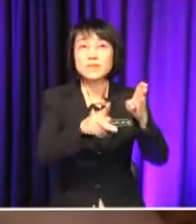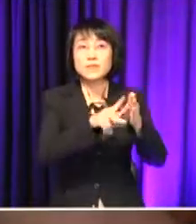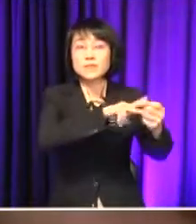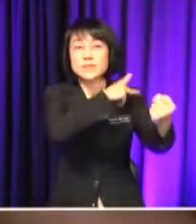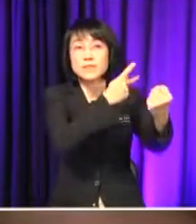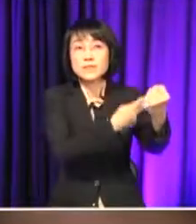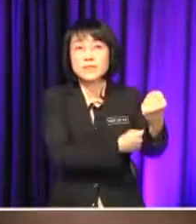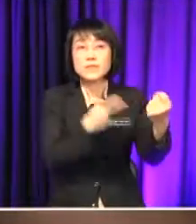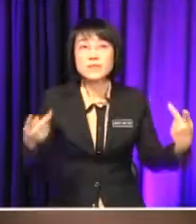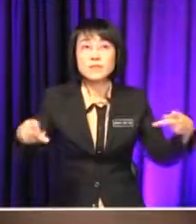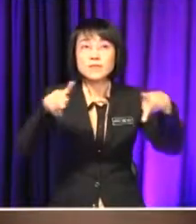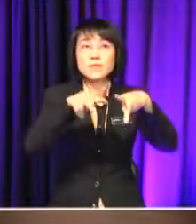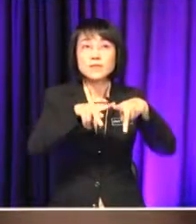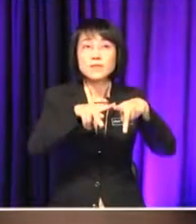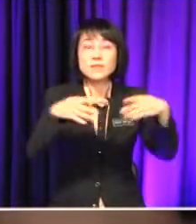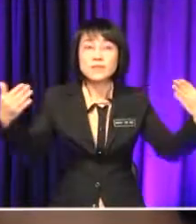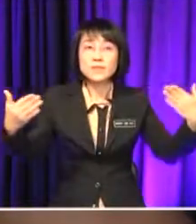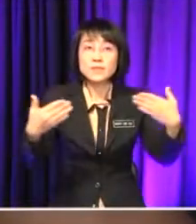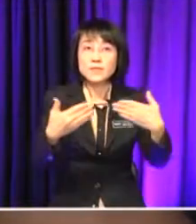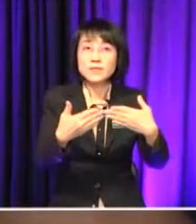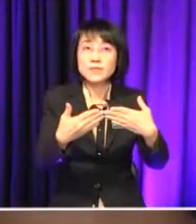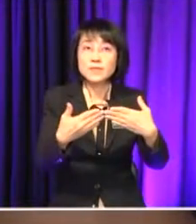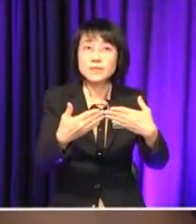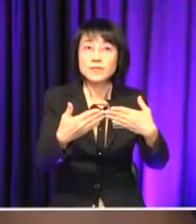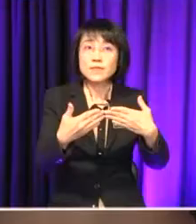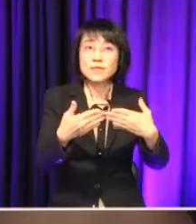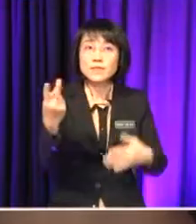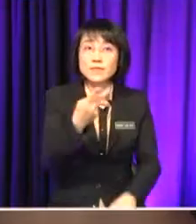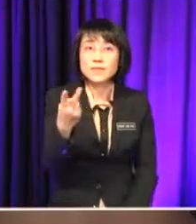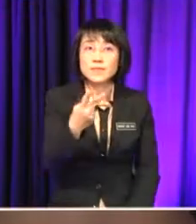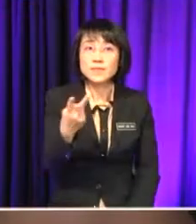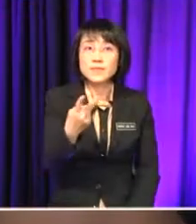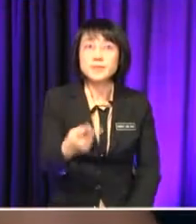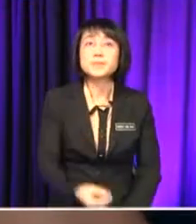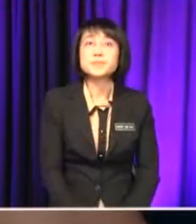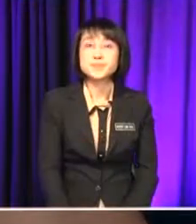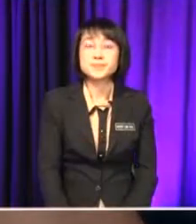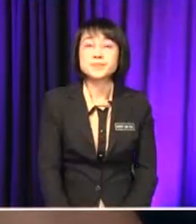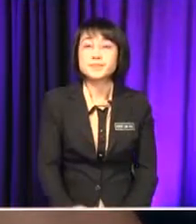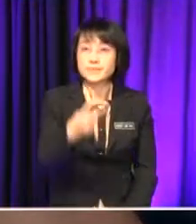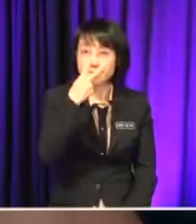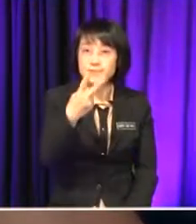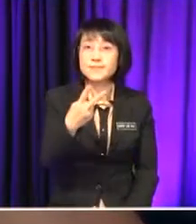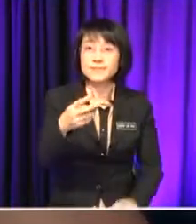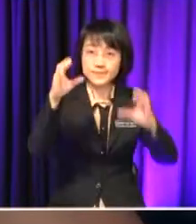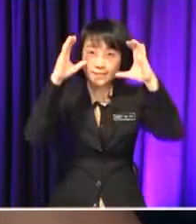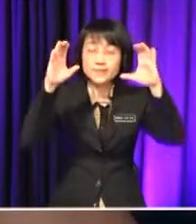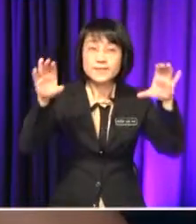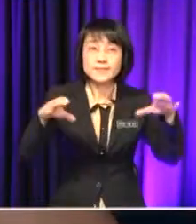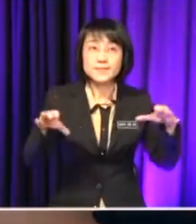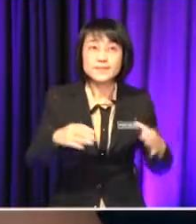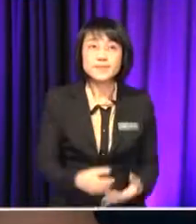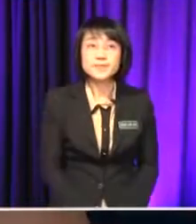ini perlu dimasukkan ataupun disambungkan sahaja antara kedua-duanya. Seperti ini. Kena pastikan dia sepadan, cikgu, ya? Ya,